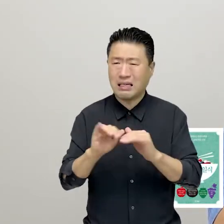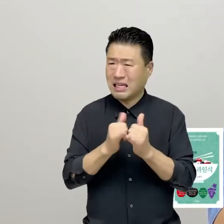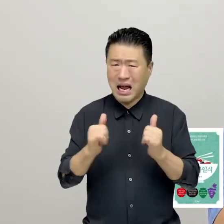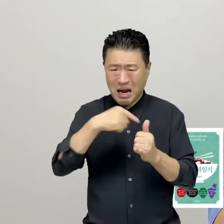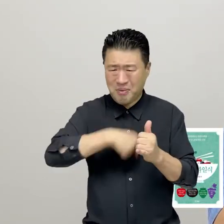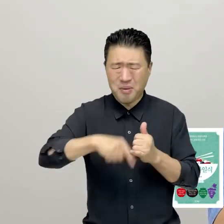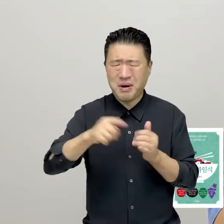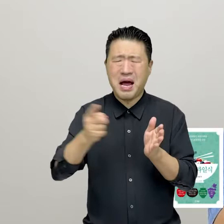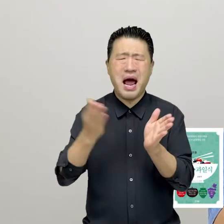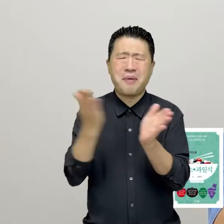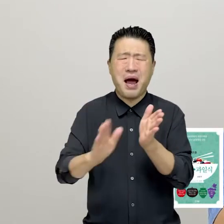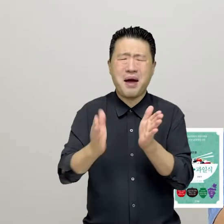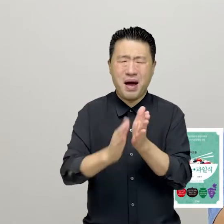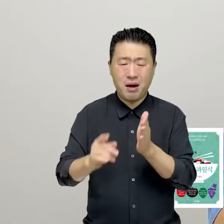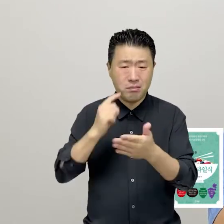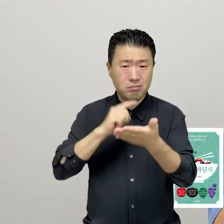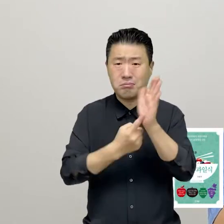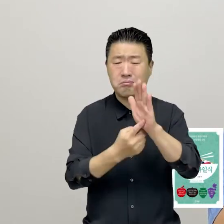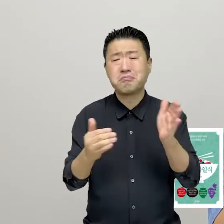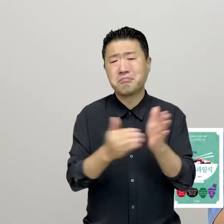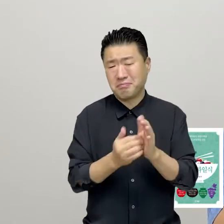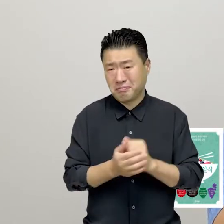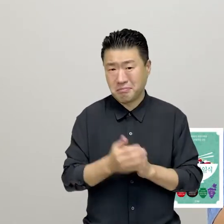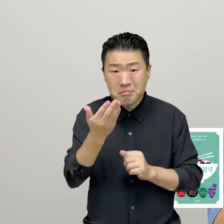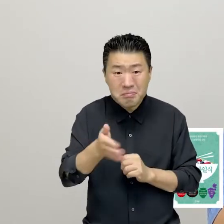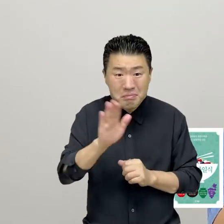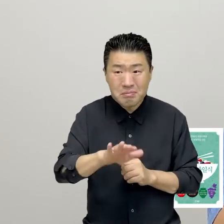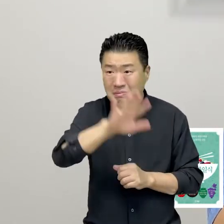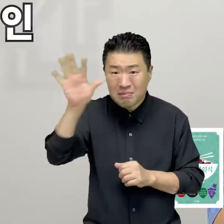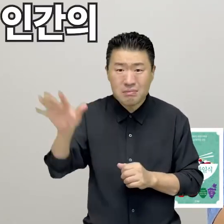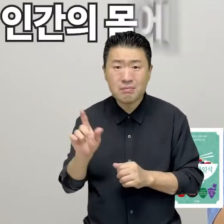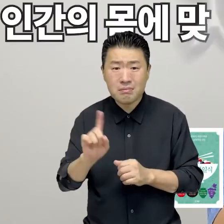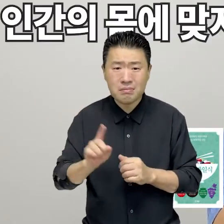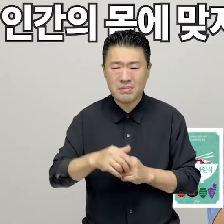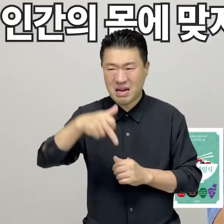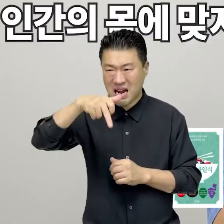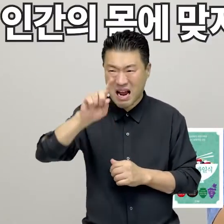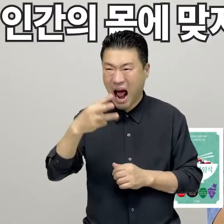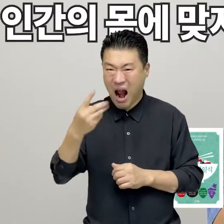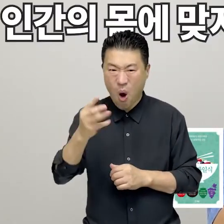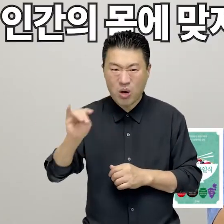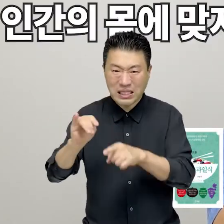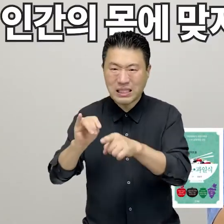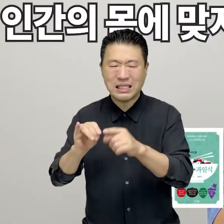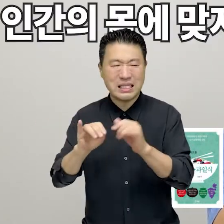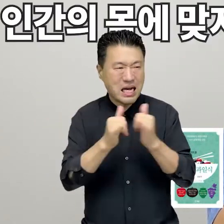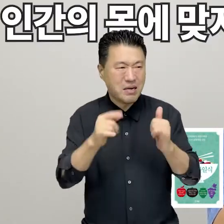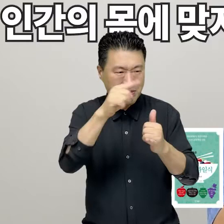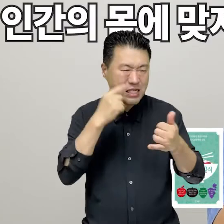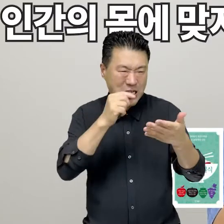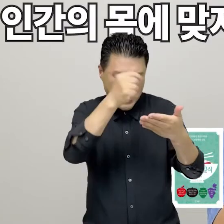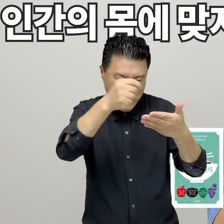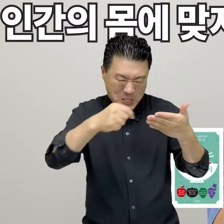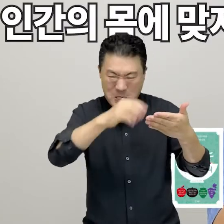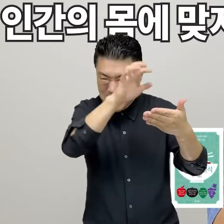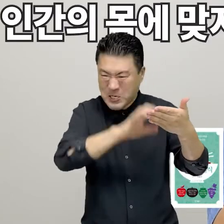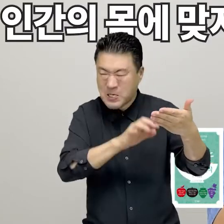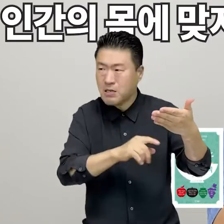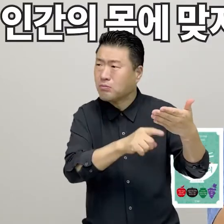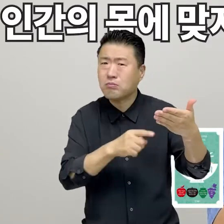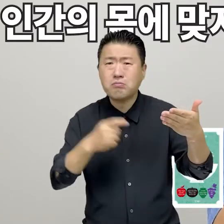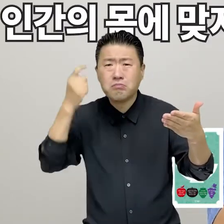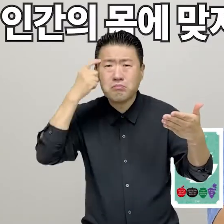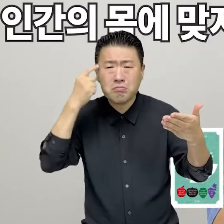인간의 몸에는 맞지 않다는 것이 밝혀졌습니다. 그럼에도 불구하고 칼로리가 모든 식품에 표기되어 있는